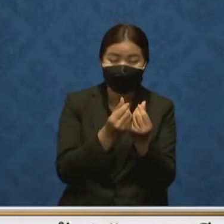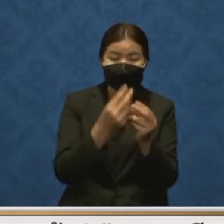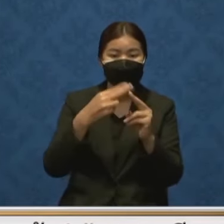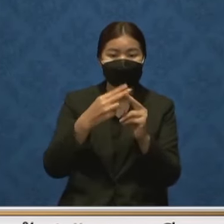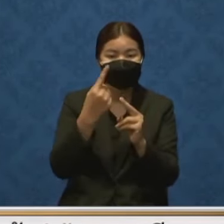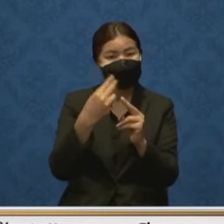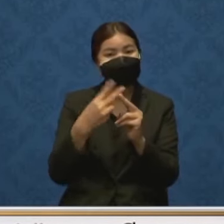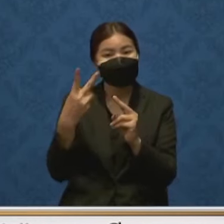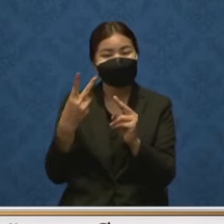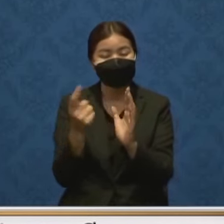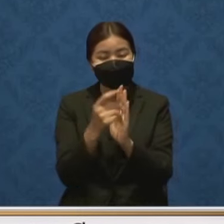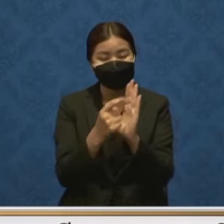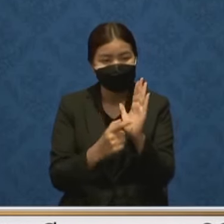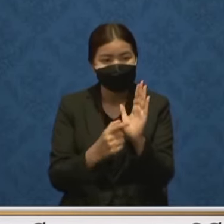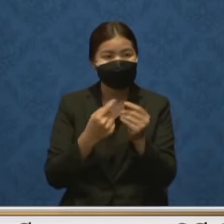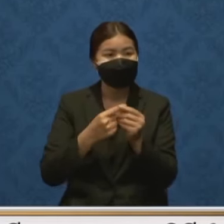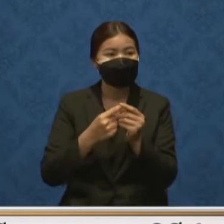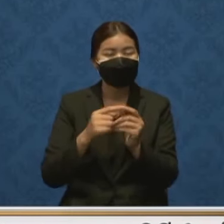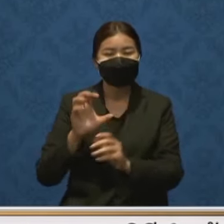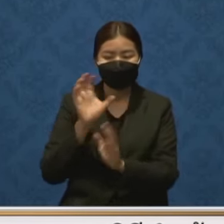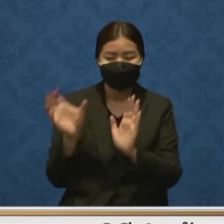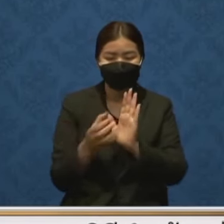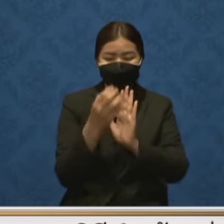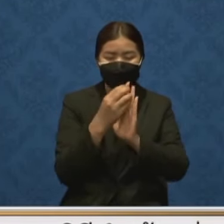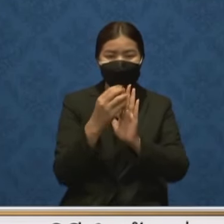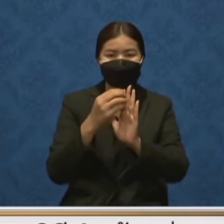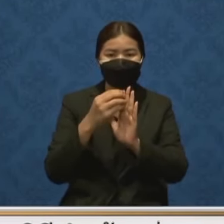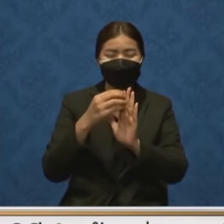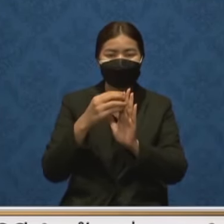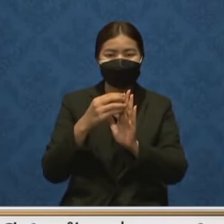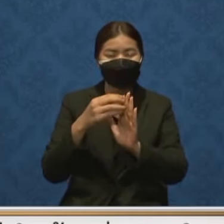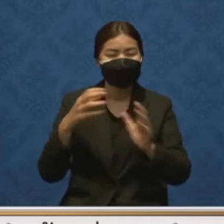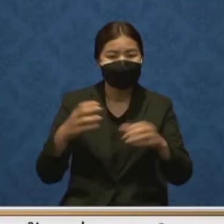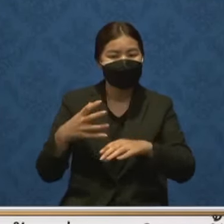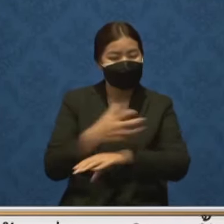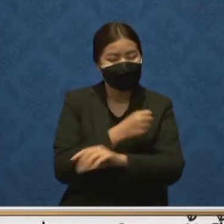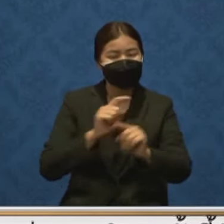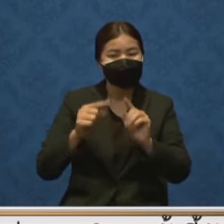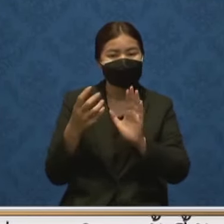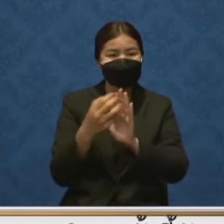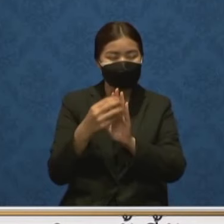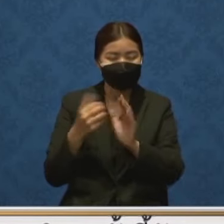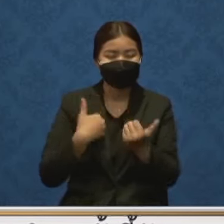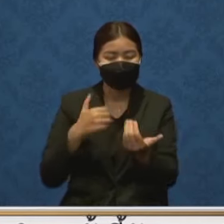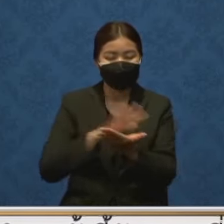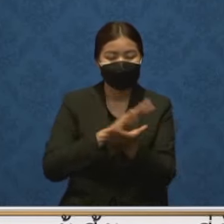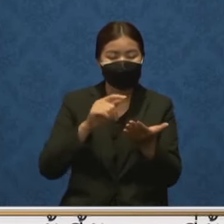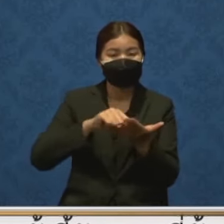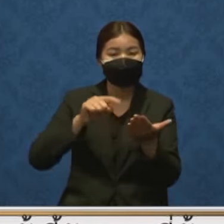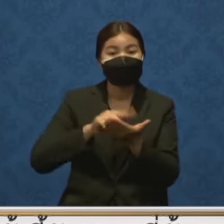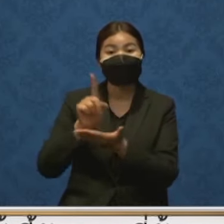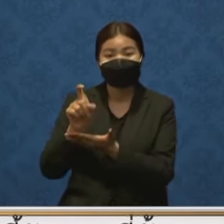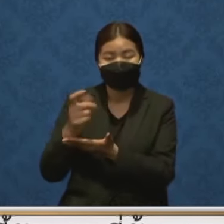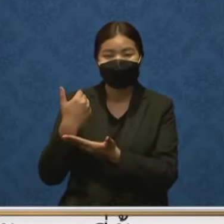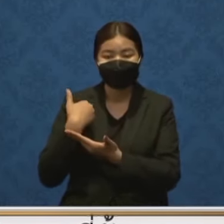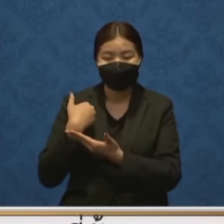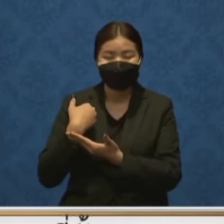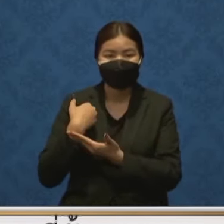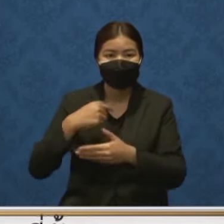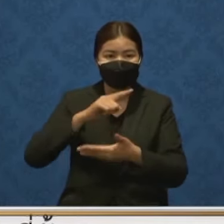นามสกุลนะคะโลโก้พรรคและมีรูปถ่ายอยู่ในบัตรเลือกผมด้วยนะครับเพื่อลดจำนวนบัตรเสียและทำให้การเลือกตั้งมี